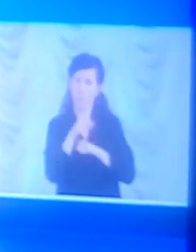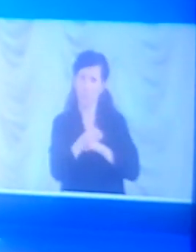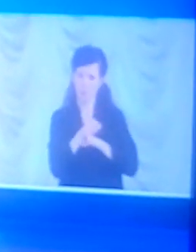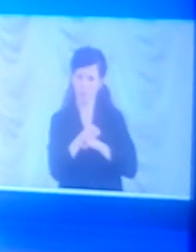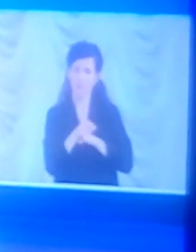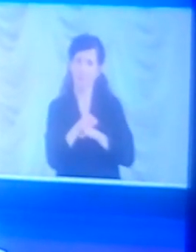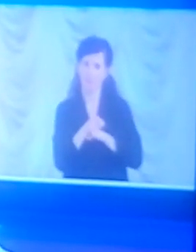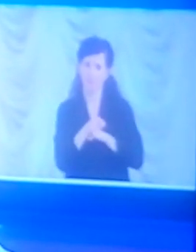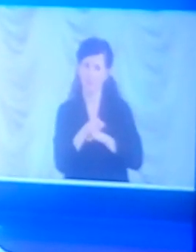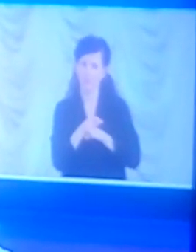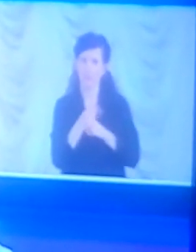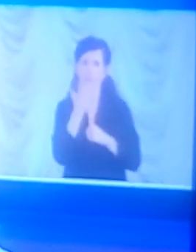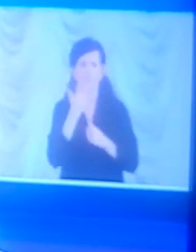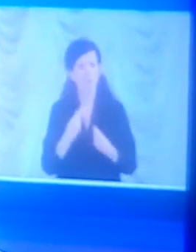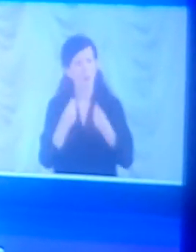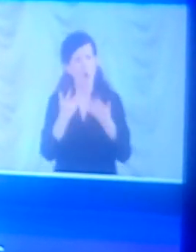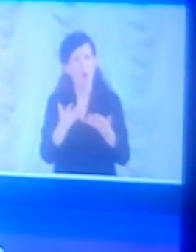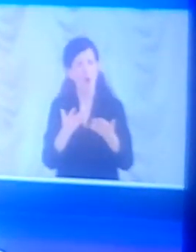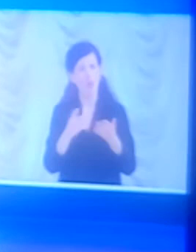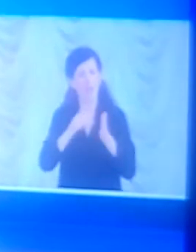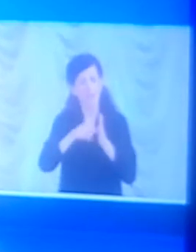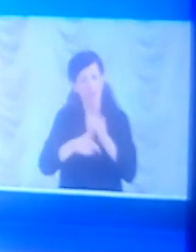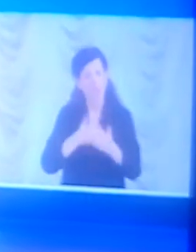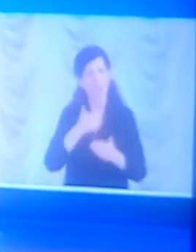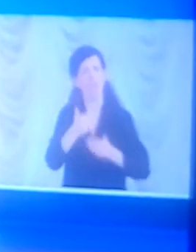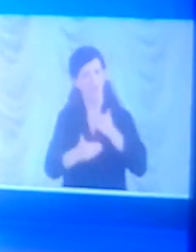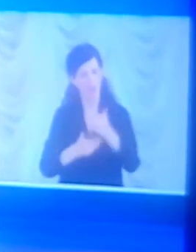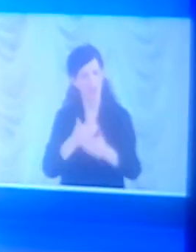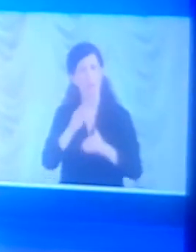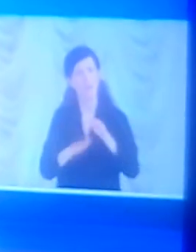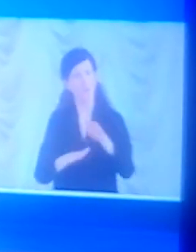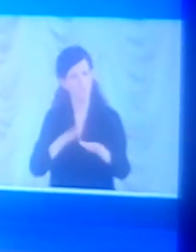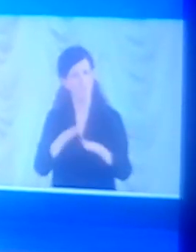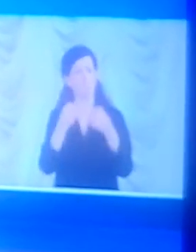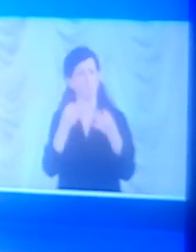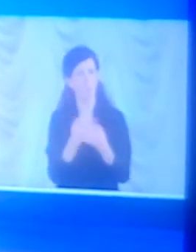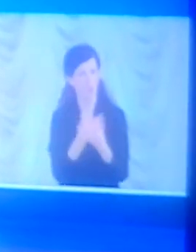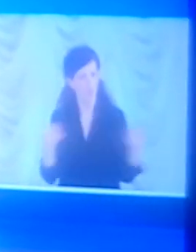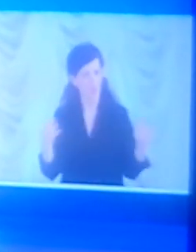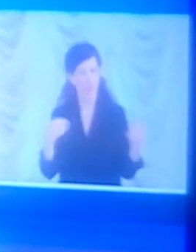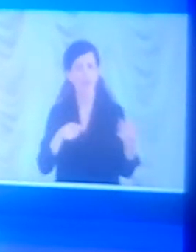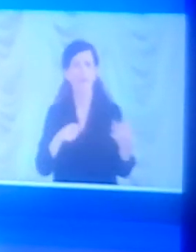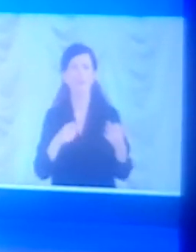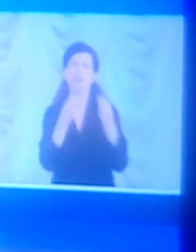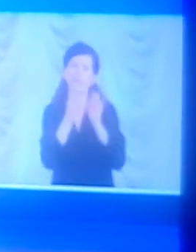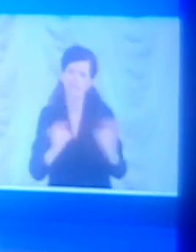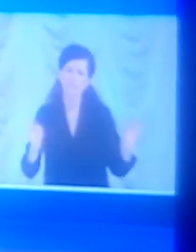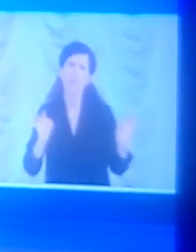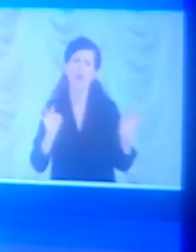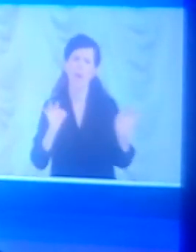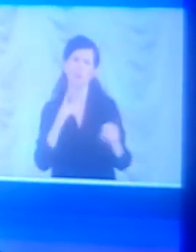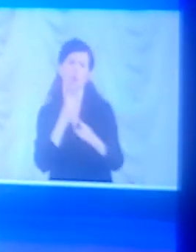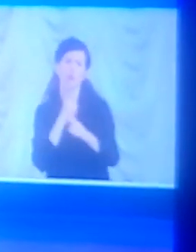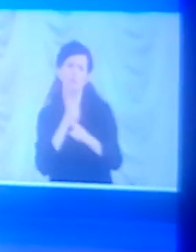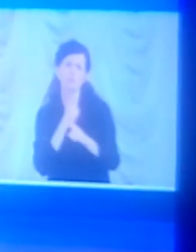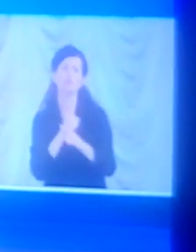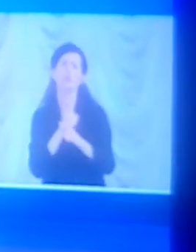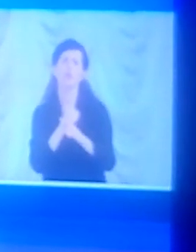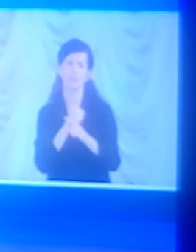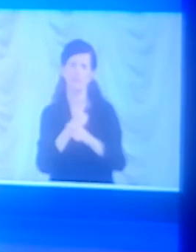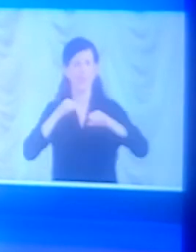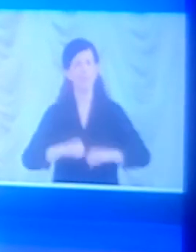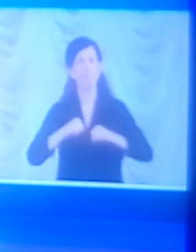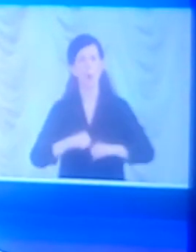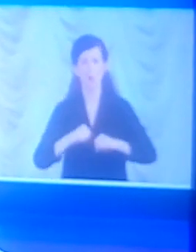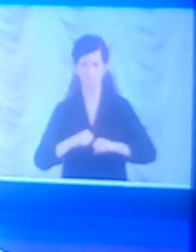una graduale ripresa delle attività sportive nel rispetto anche delle esigenze di tutelare prioritariamente la